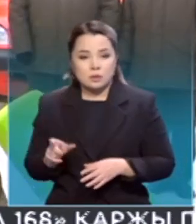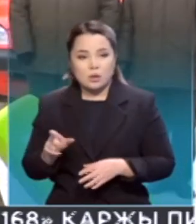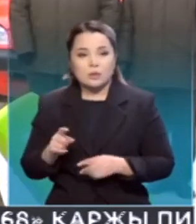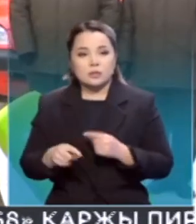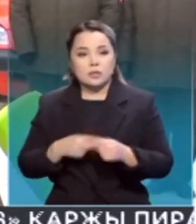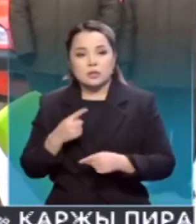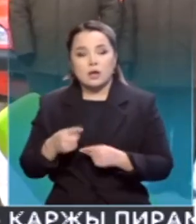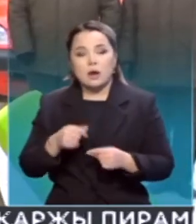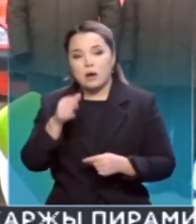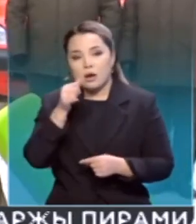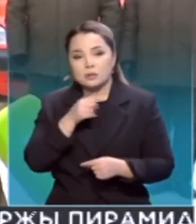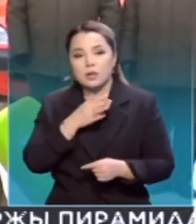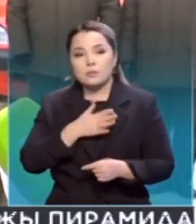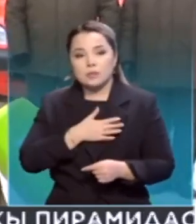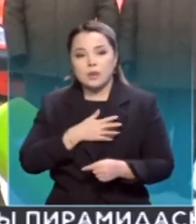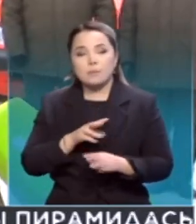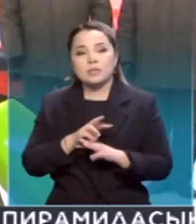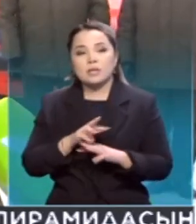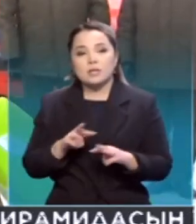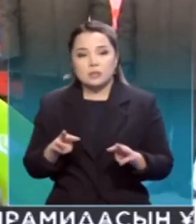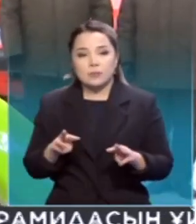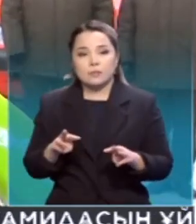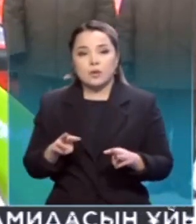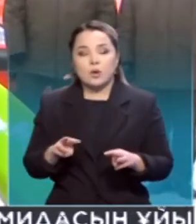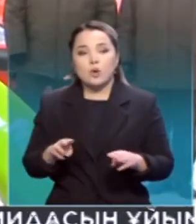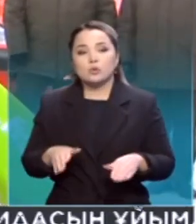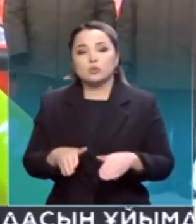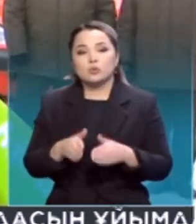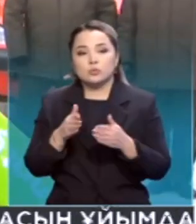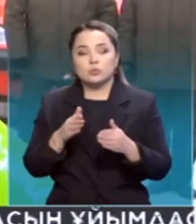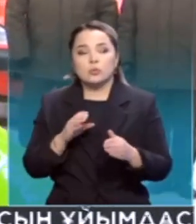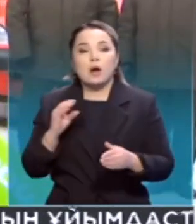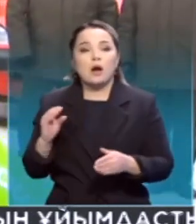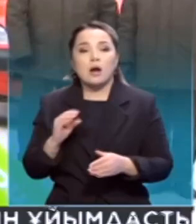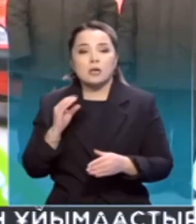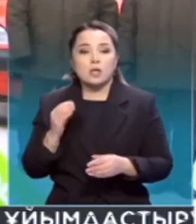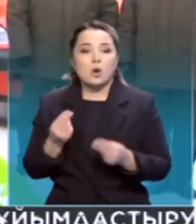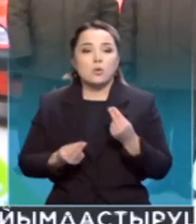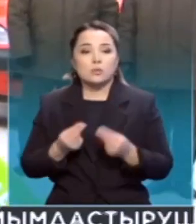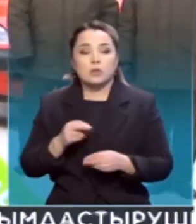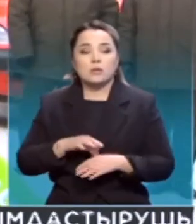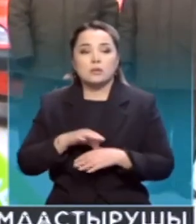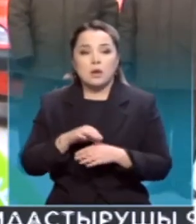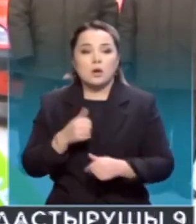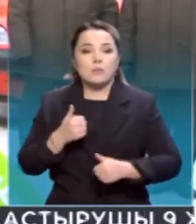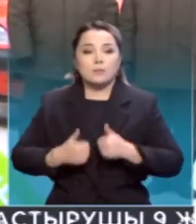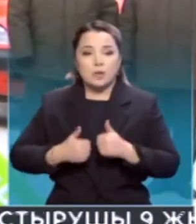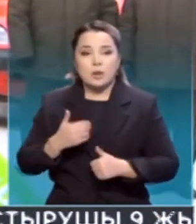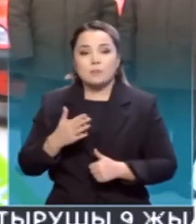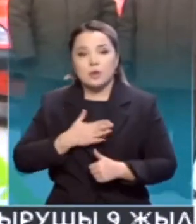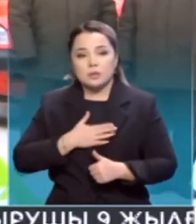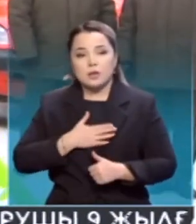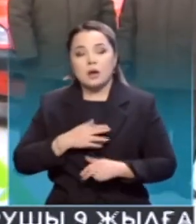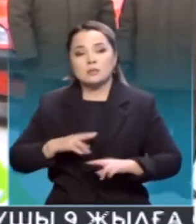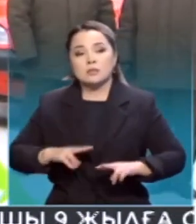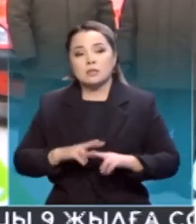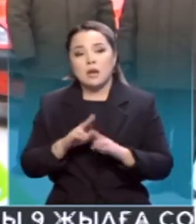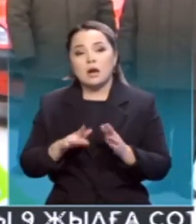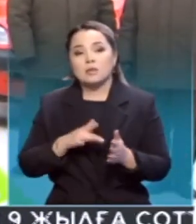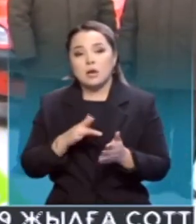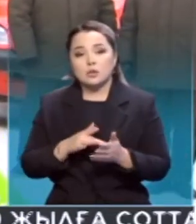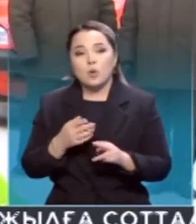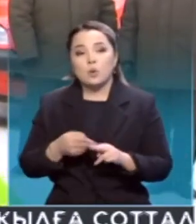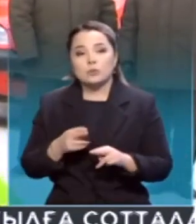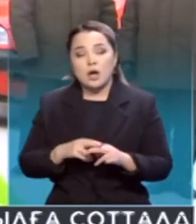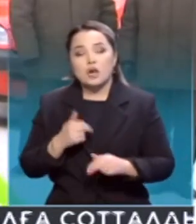Келесі айда бізде министрдің кубогы өткізіледі хоккей турнирінен барлық структуралар арасында осы біздің Астана қаласында